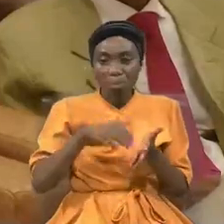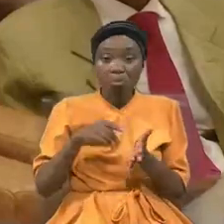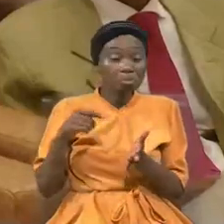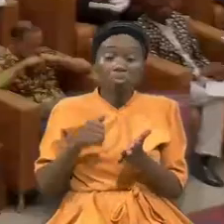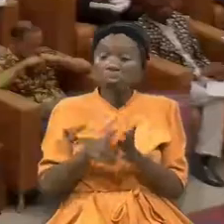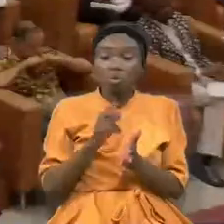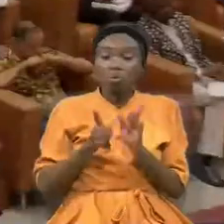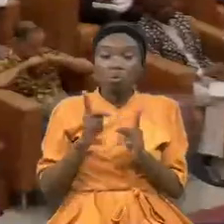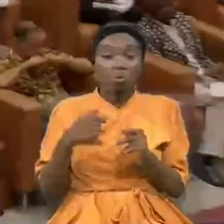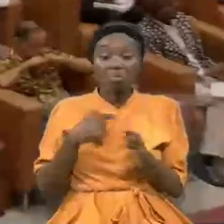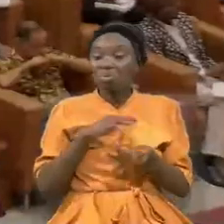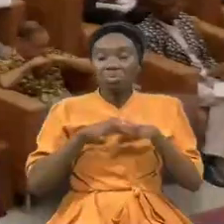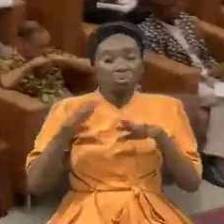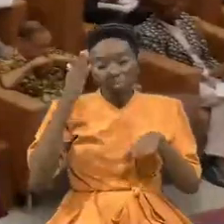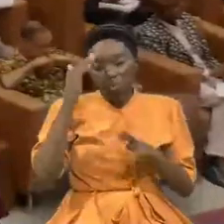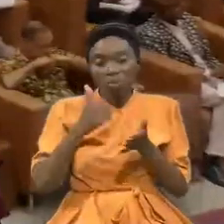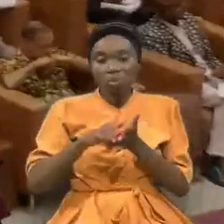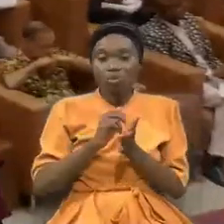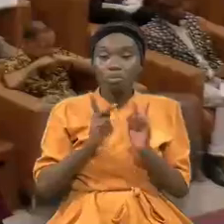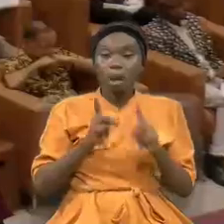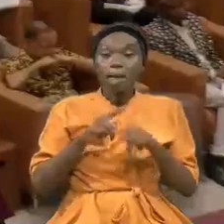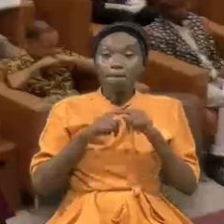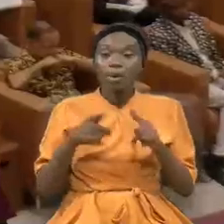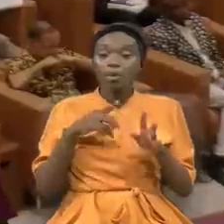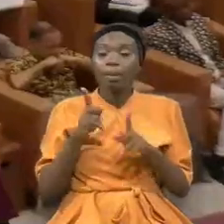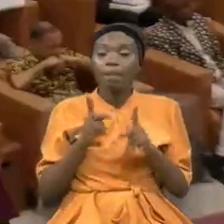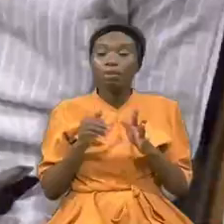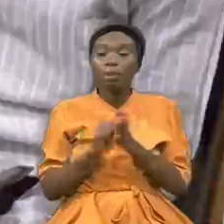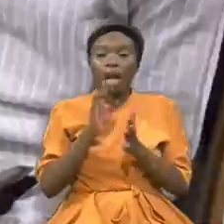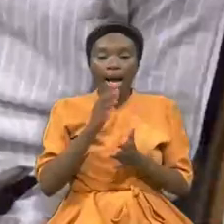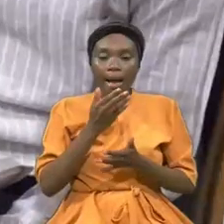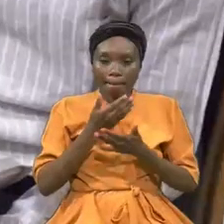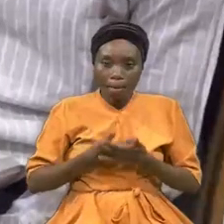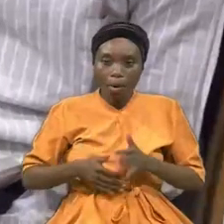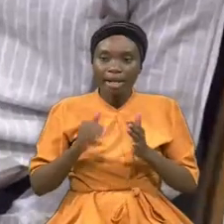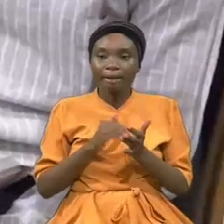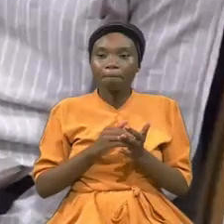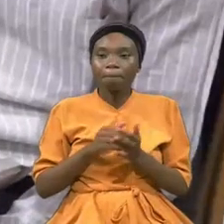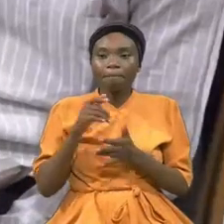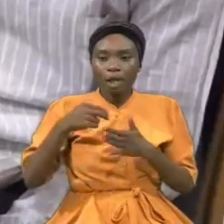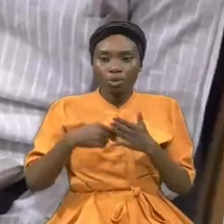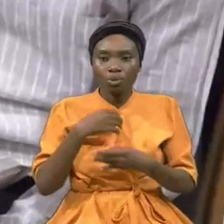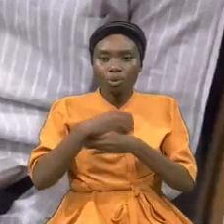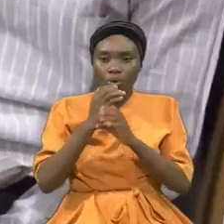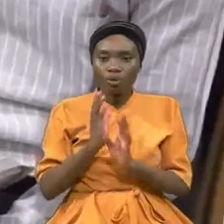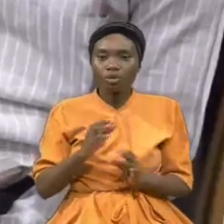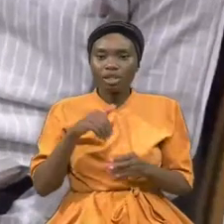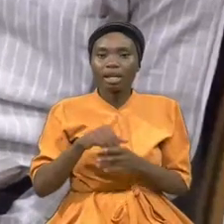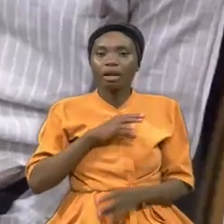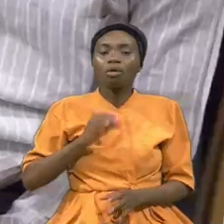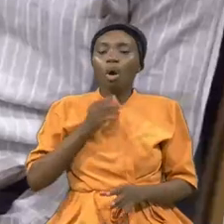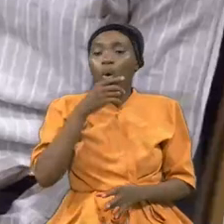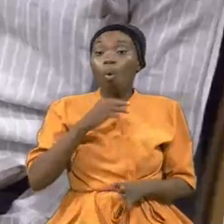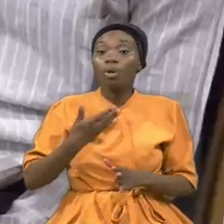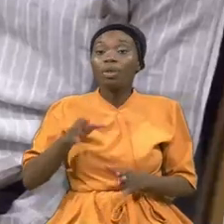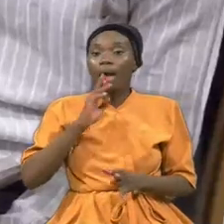Dieu n'a pas de relation avec ces gens. Nous aussi n'avons pas de relation avec eux. Mais ceux qui sont nés de nouveau, qui sont de nouvelles créatures en Christ,